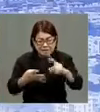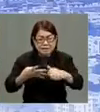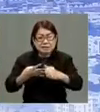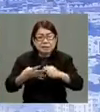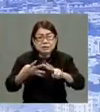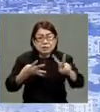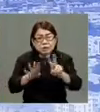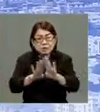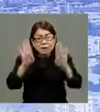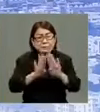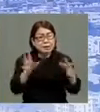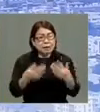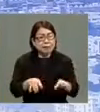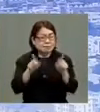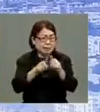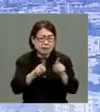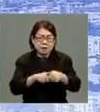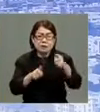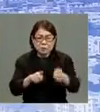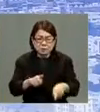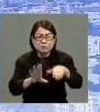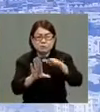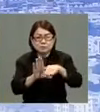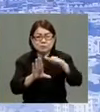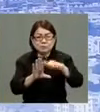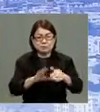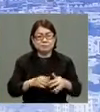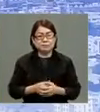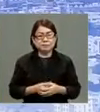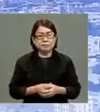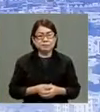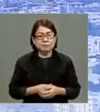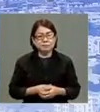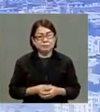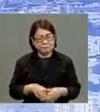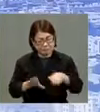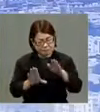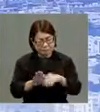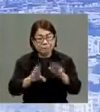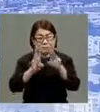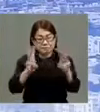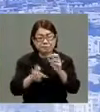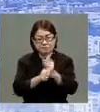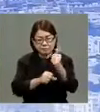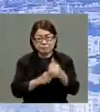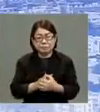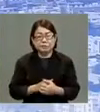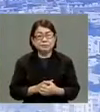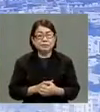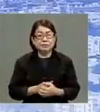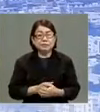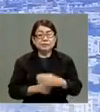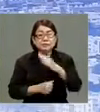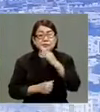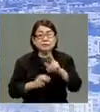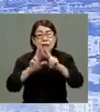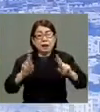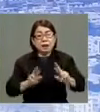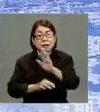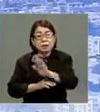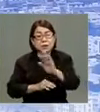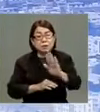ายผ่อนปรนทุกอย่างนะครับก็สามารถไปลงทะเบียนในระบบได้เลยครับแล้วจะมีถ้าเป็นท่านเป็นกิจการนั้นท่านก็เข้า